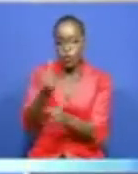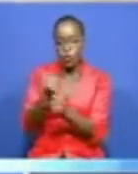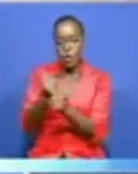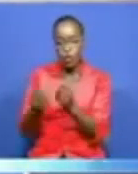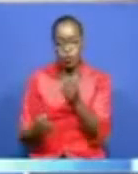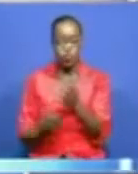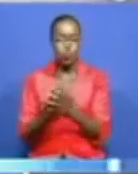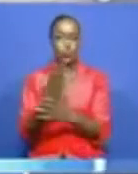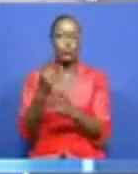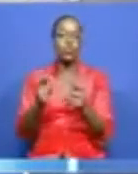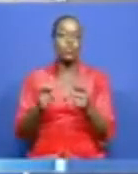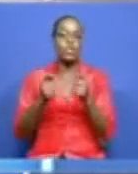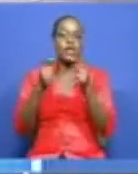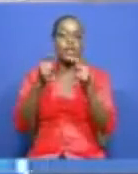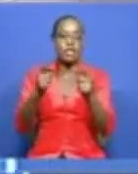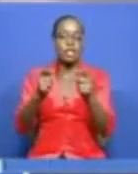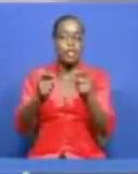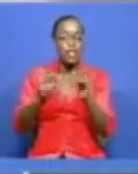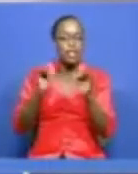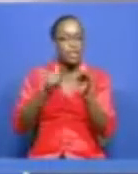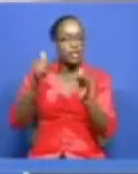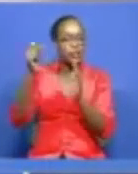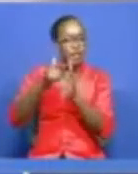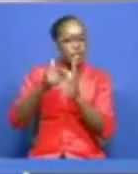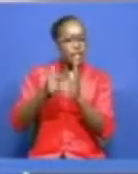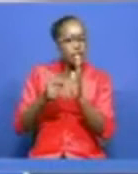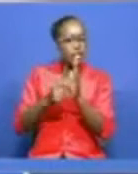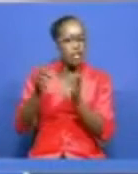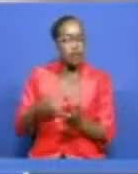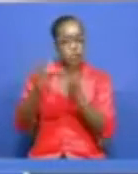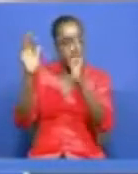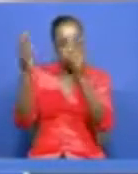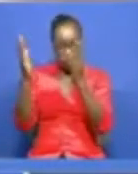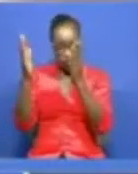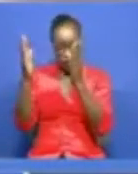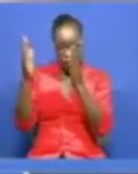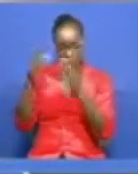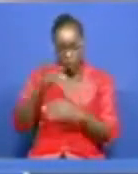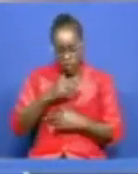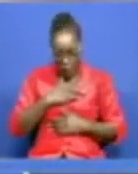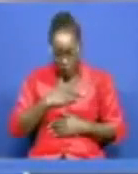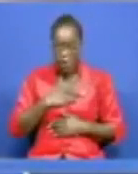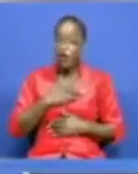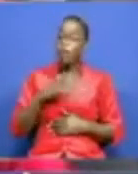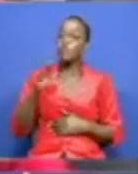vyao. Sarafina Robi na taarifa kamili kuhusu hafla ya kipekee iliyoandaliwa kwa heshima ya